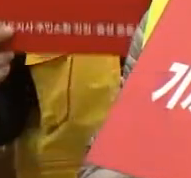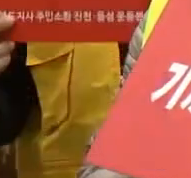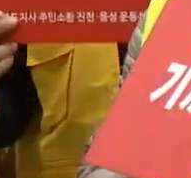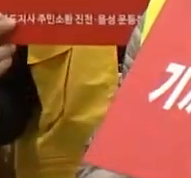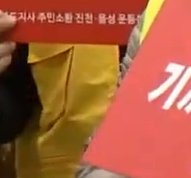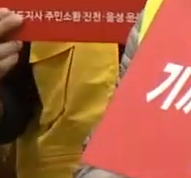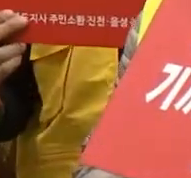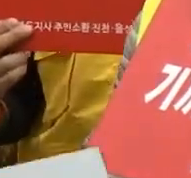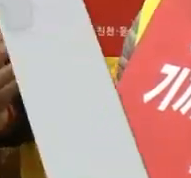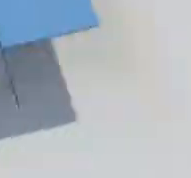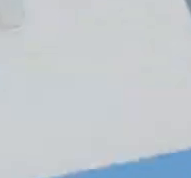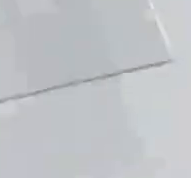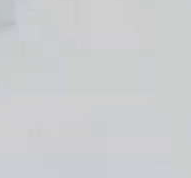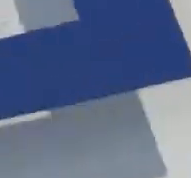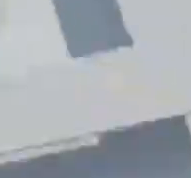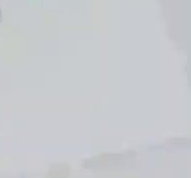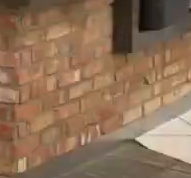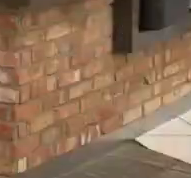있습니다.